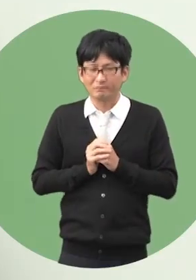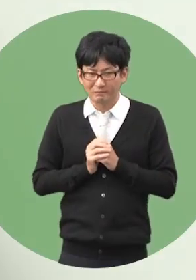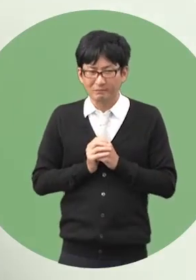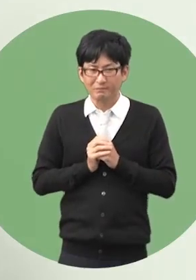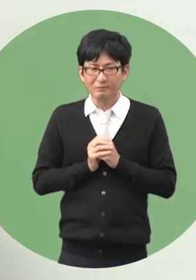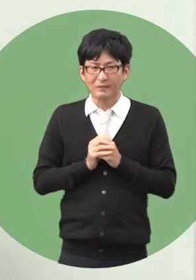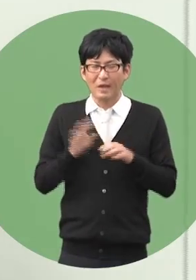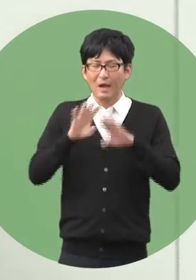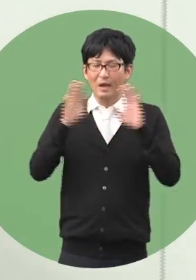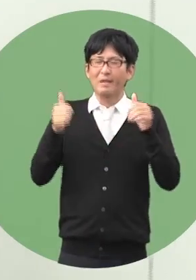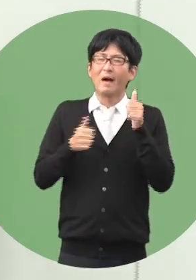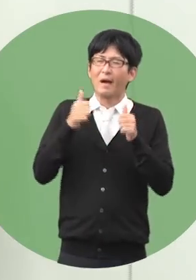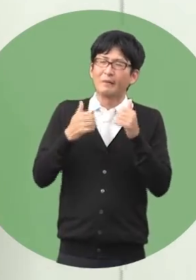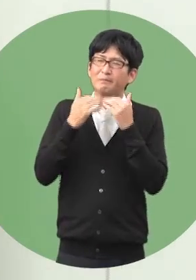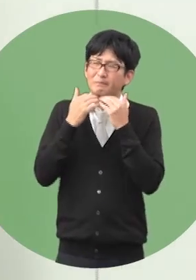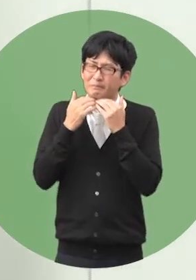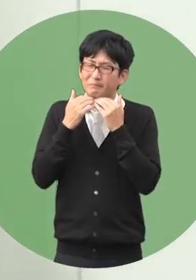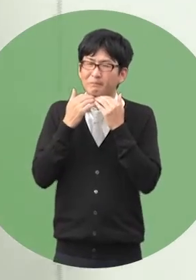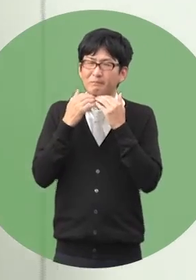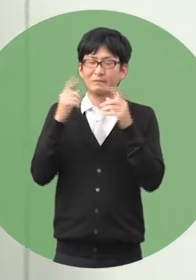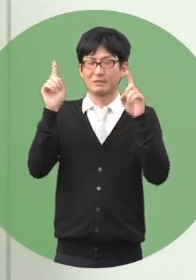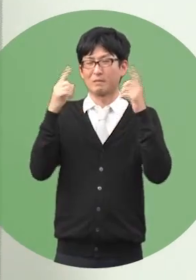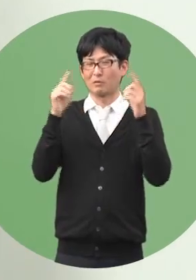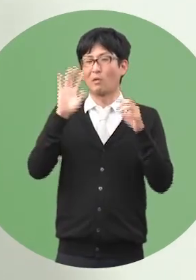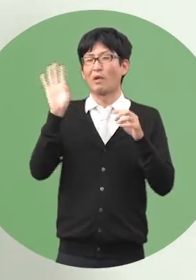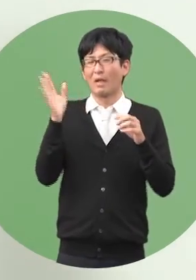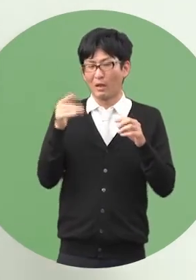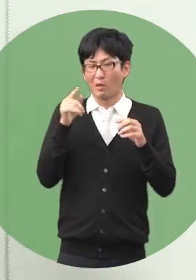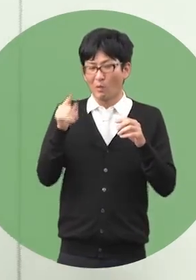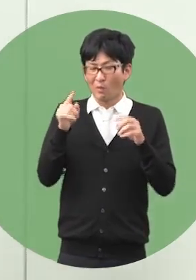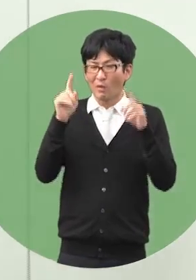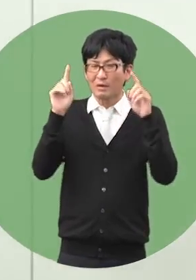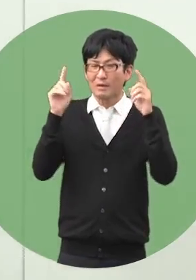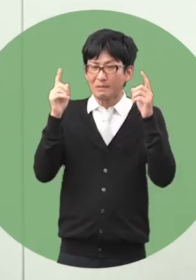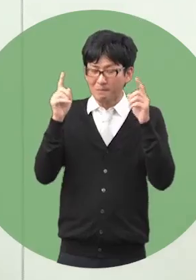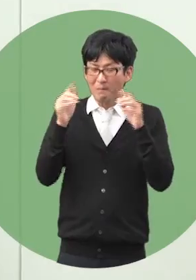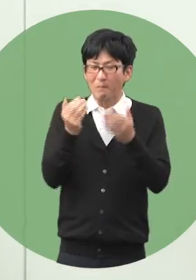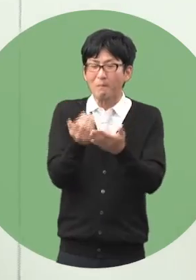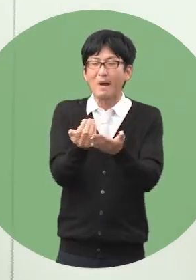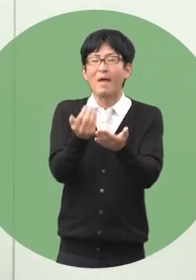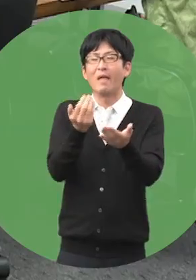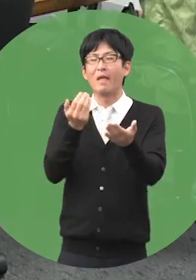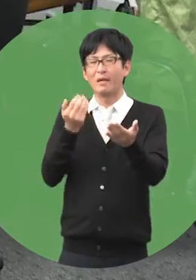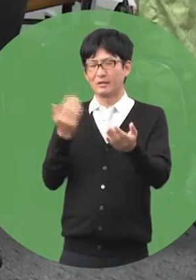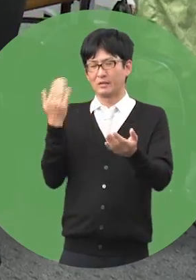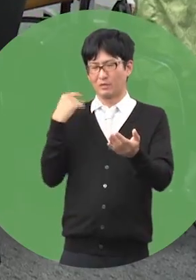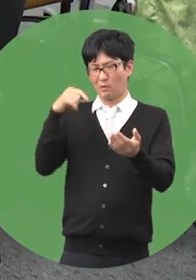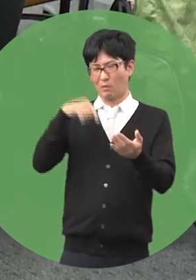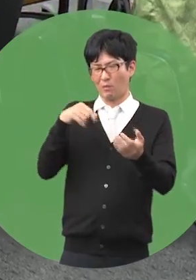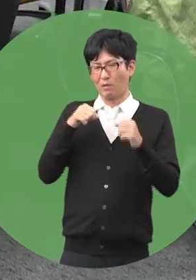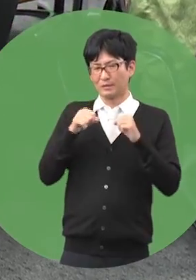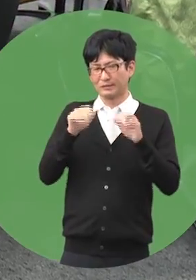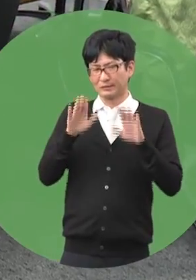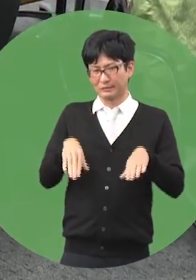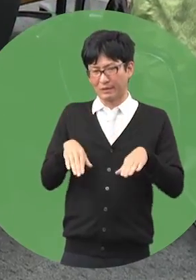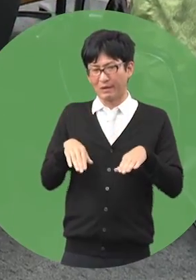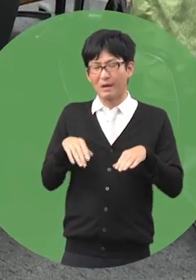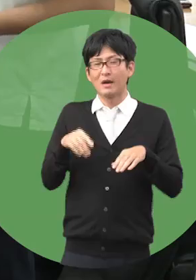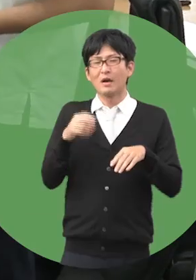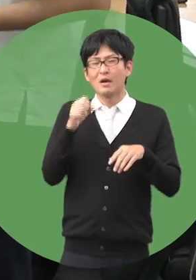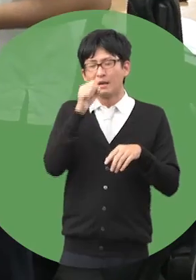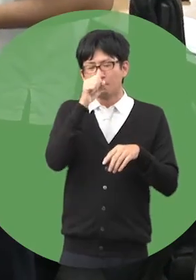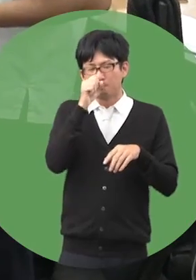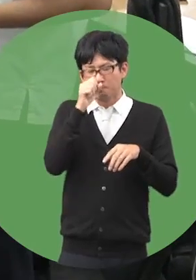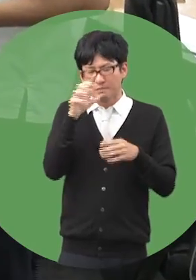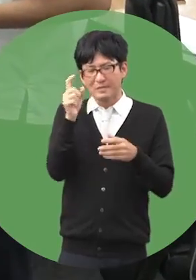開催が待ち遠しいイベントですが、実は離島フェアに先駆けて、先ほどこちらで有料特産品の